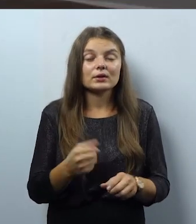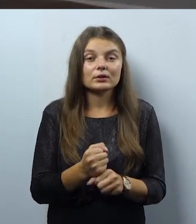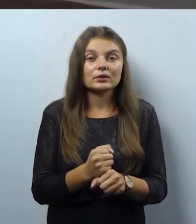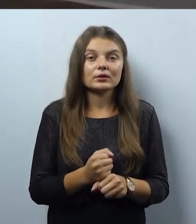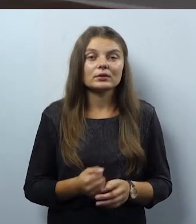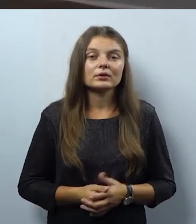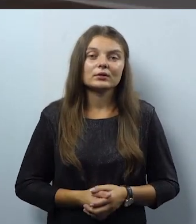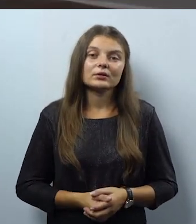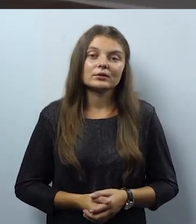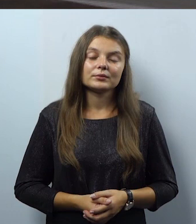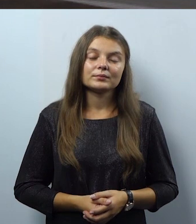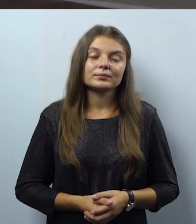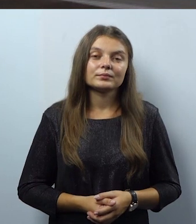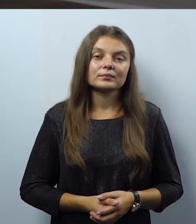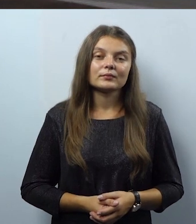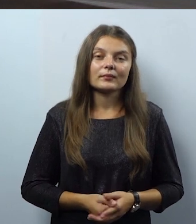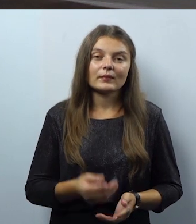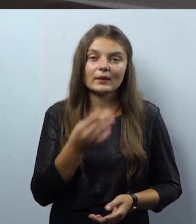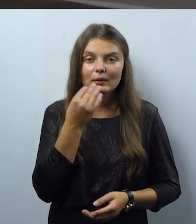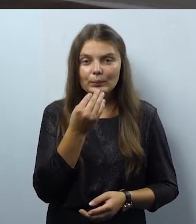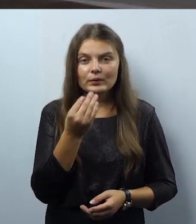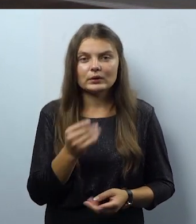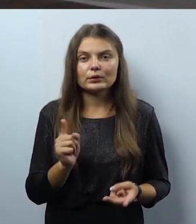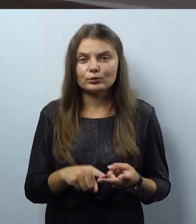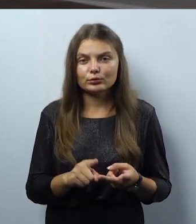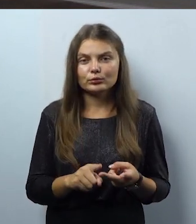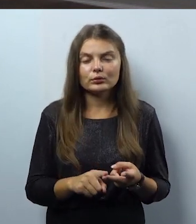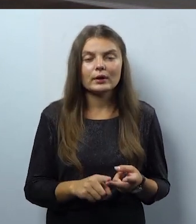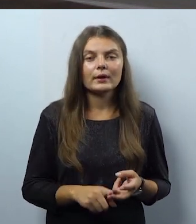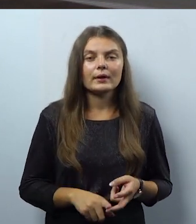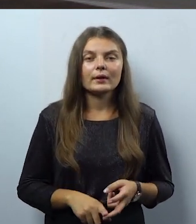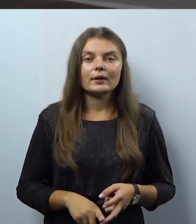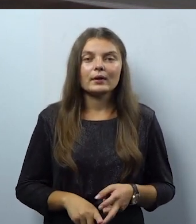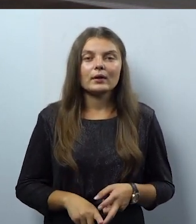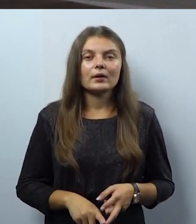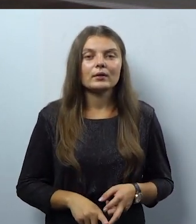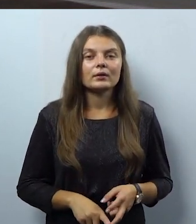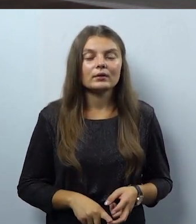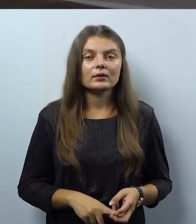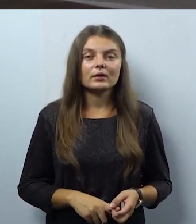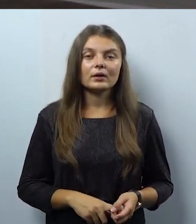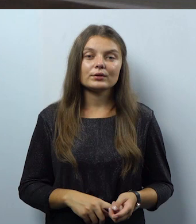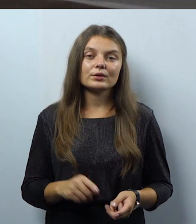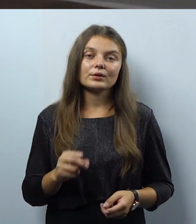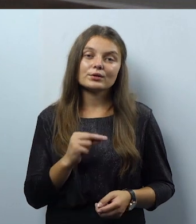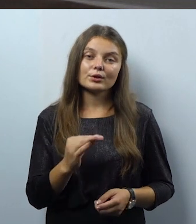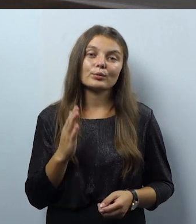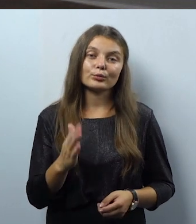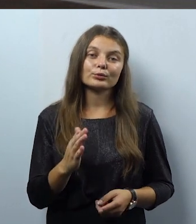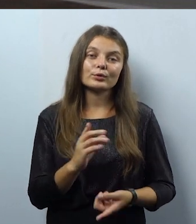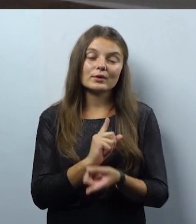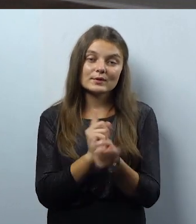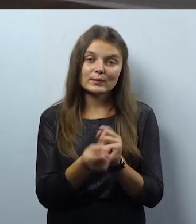ну не можу не запитати, знову ж таки, питання вторинної медицини. Чи будуть якісь зміни, фахові зміни? Тому що очевидний факт,